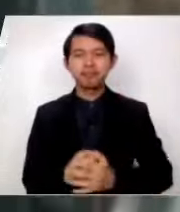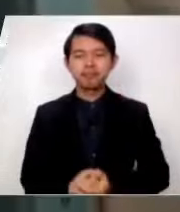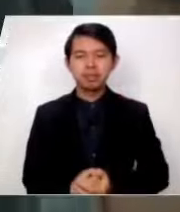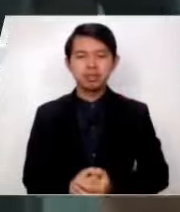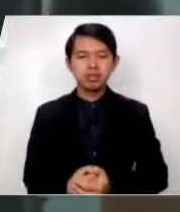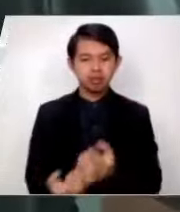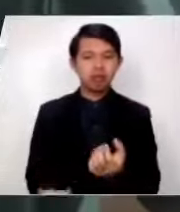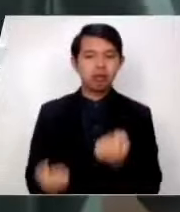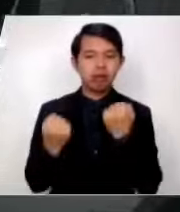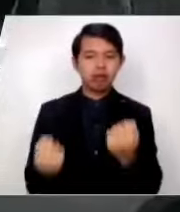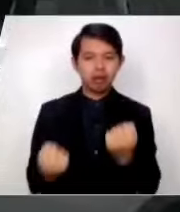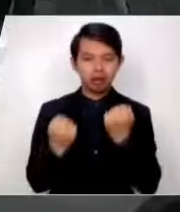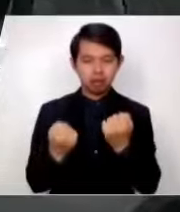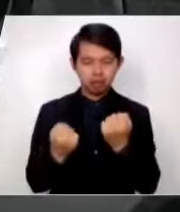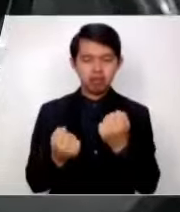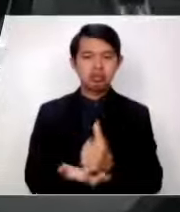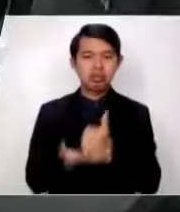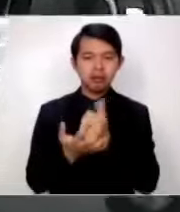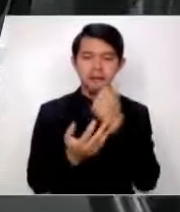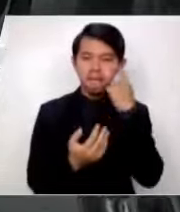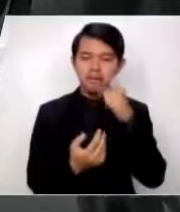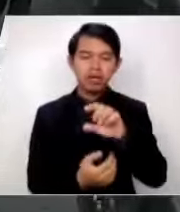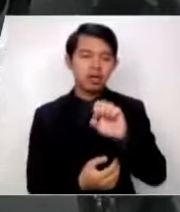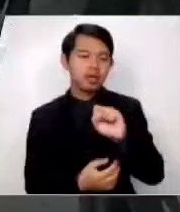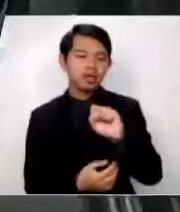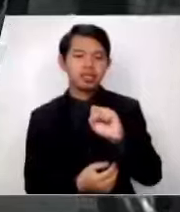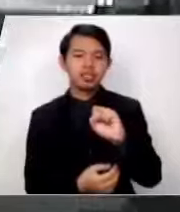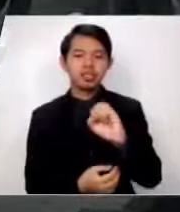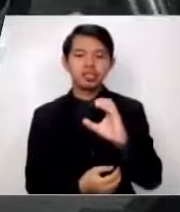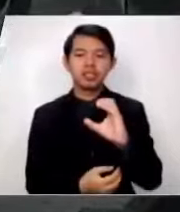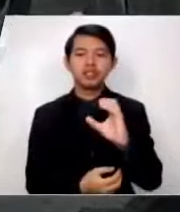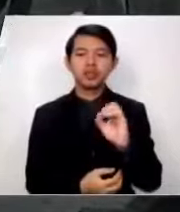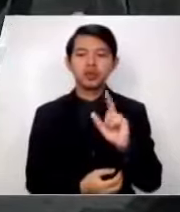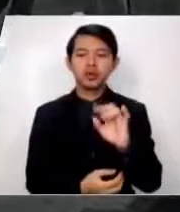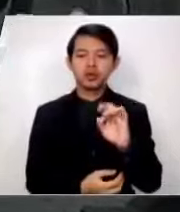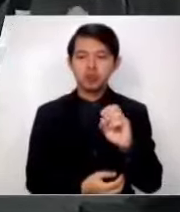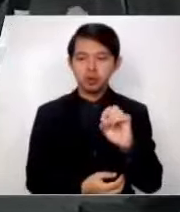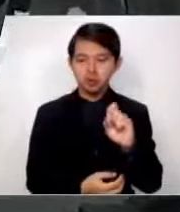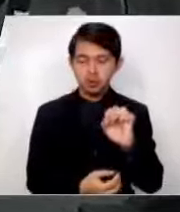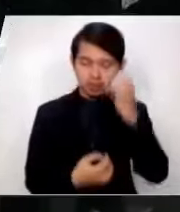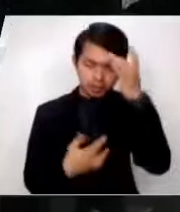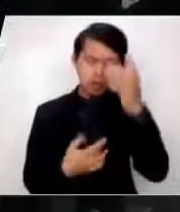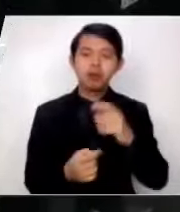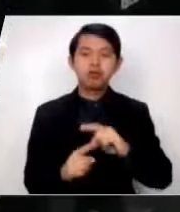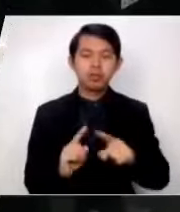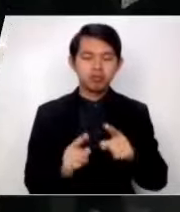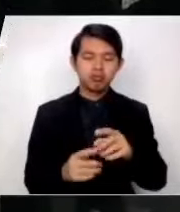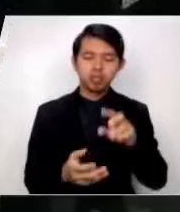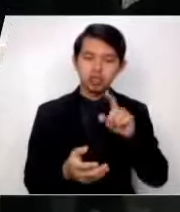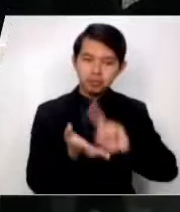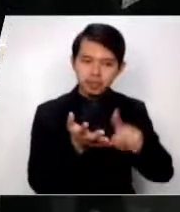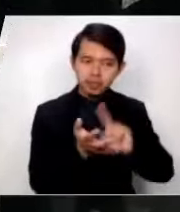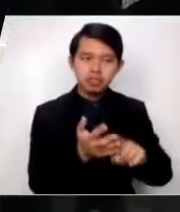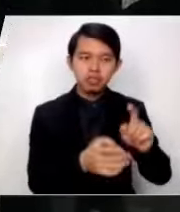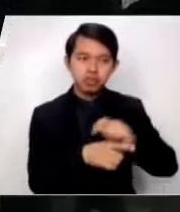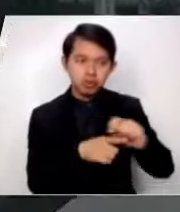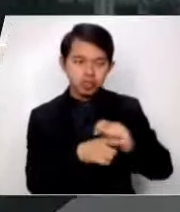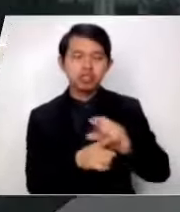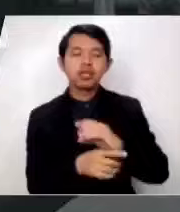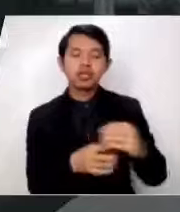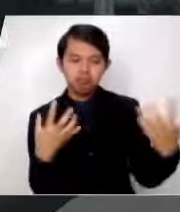kanyang scoliosis. Kumonsulta siya sa fitness trainer at natutunan ang akma sa kanya. Mas pinalakas niya yung muscles